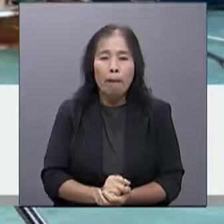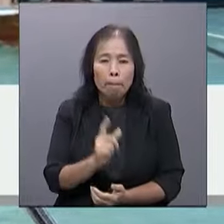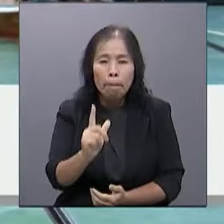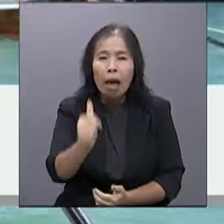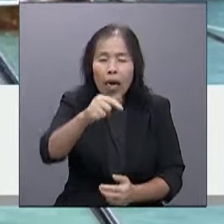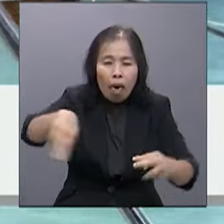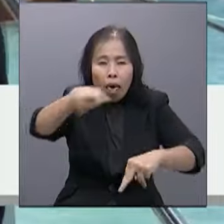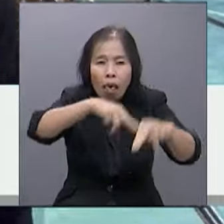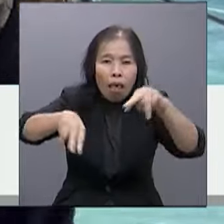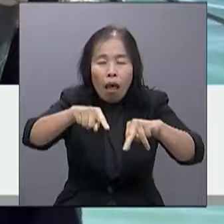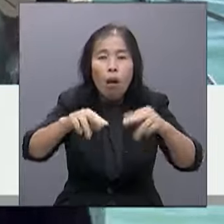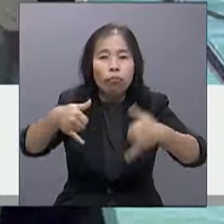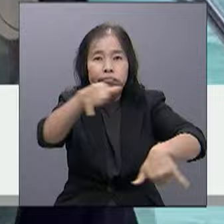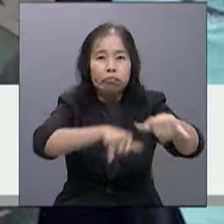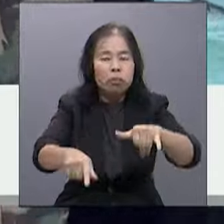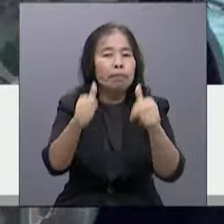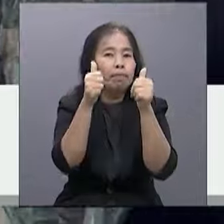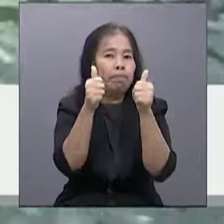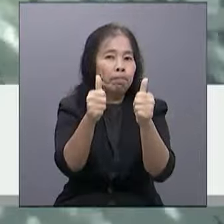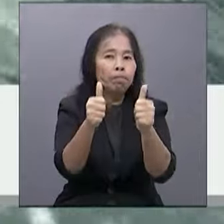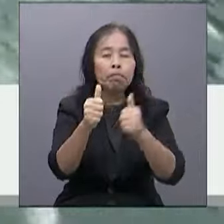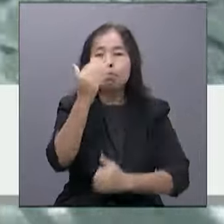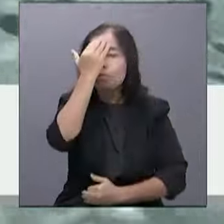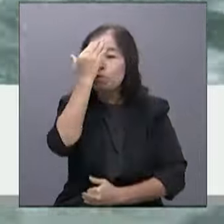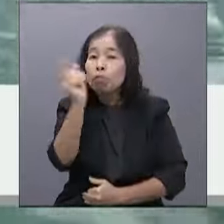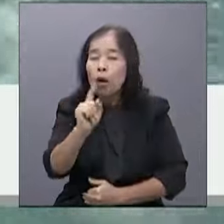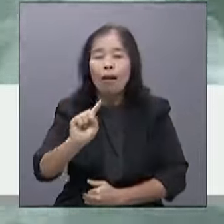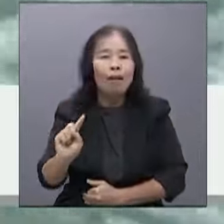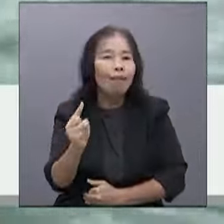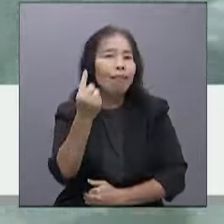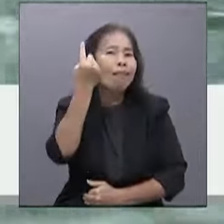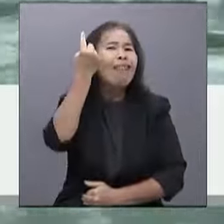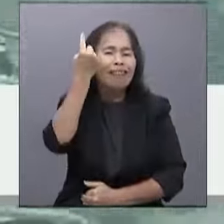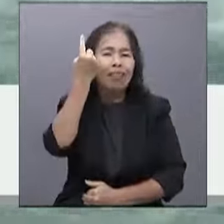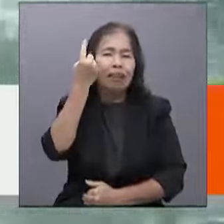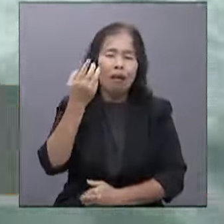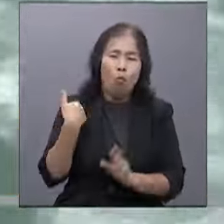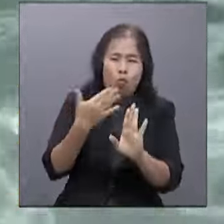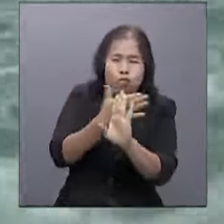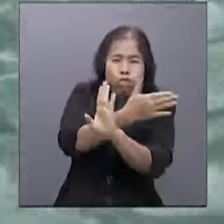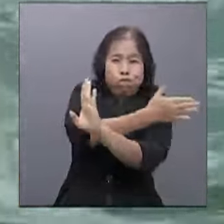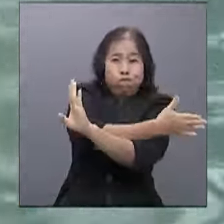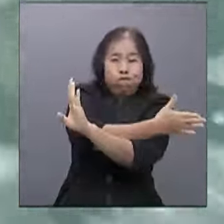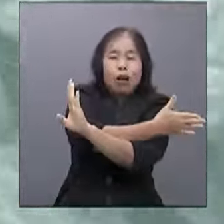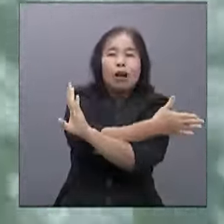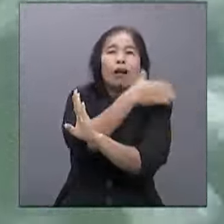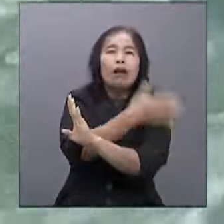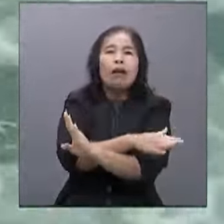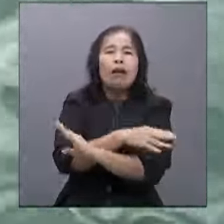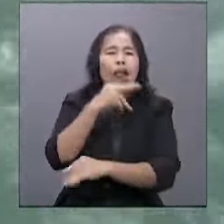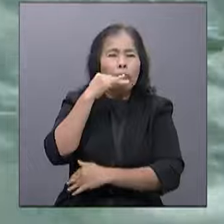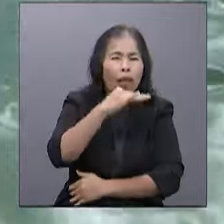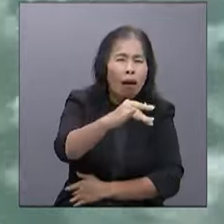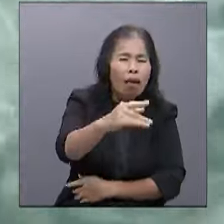ครั้งนี้ถือเป็นเรื่องที่น่ายินดีเพราะเป็นครั้งแรกตั้งแต่มีการสำรวจหลังเกิดเหตุวิกฤตหญ้าทะเลเสื่อม